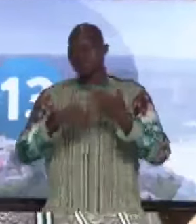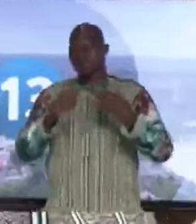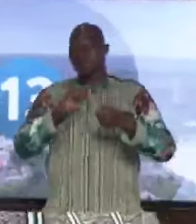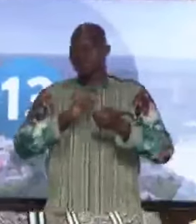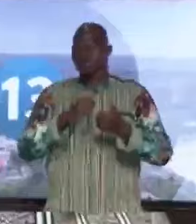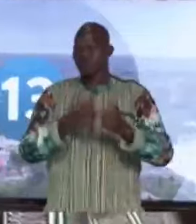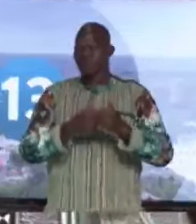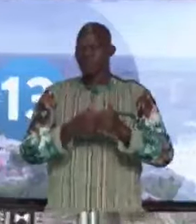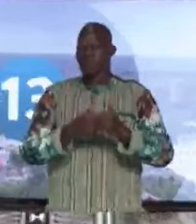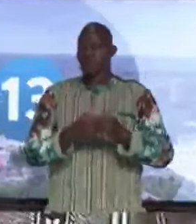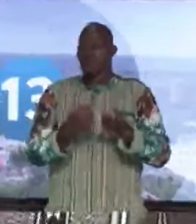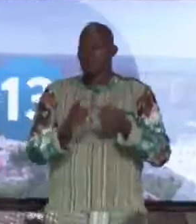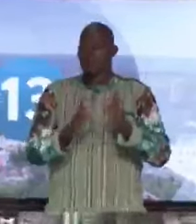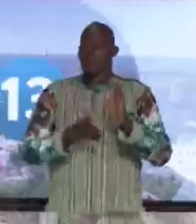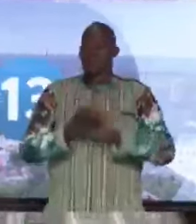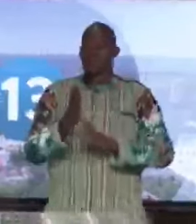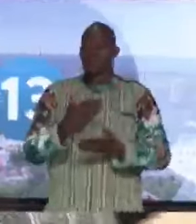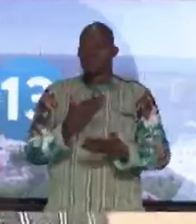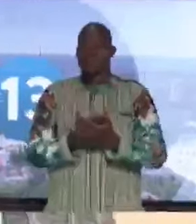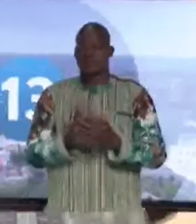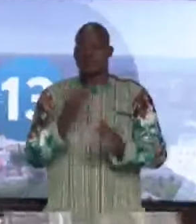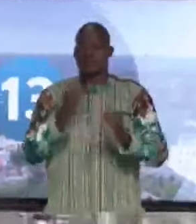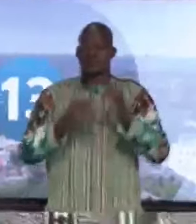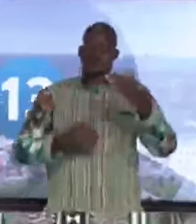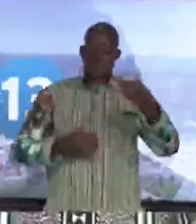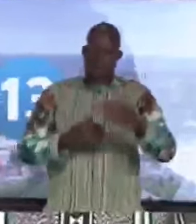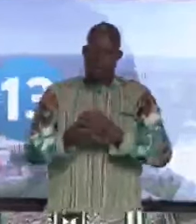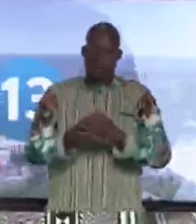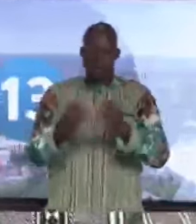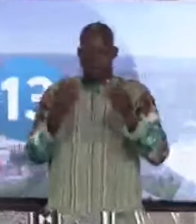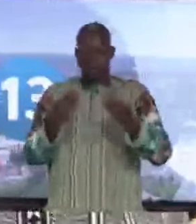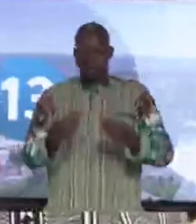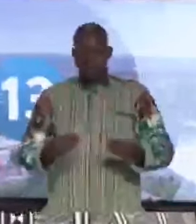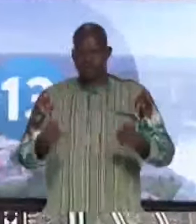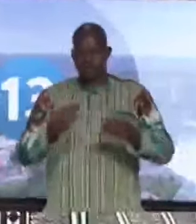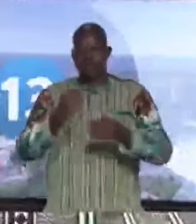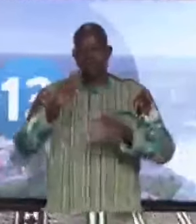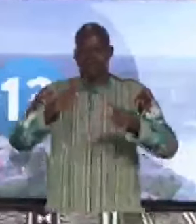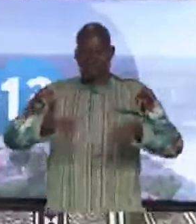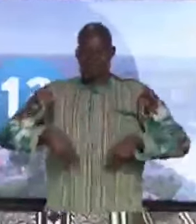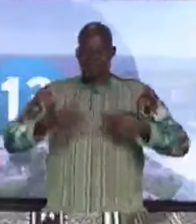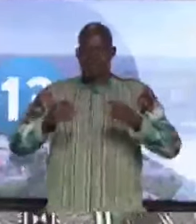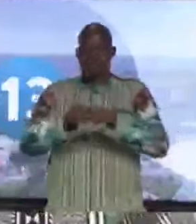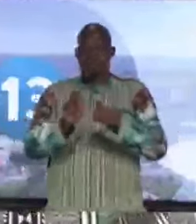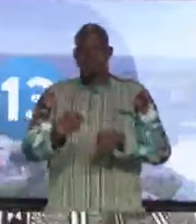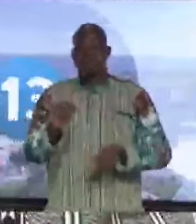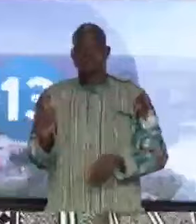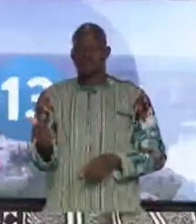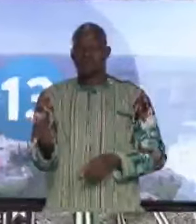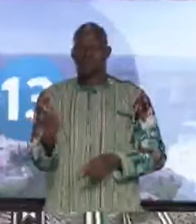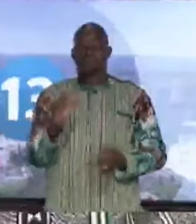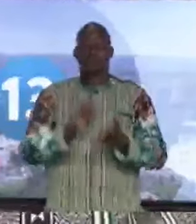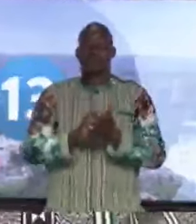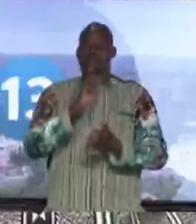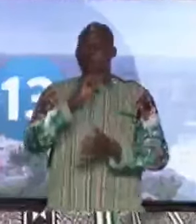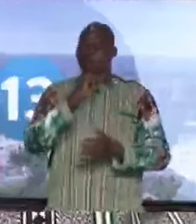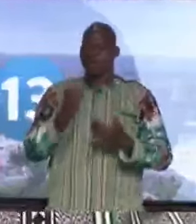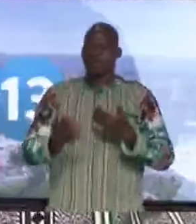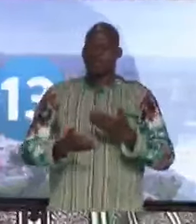se passe bien. Si on arrive à nous soulager pour qu'on puisse vivre comme les autres, sinon ce n'est pas du tout